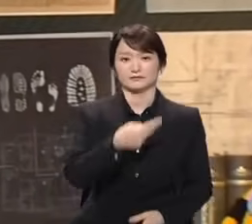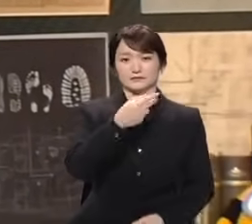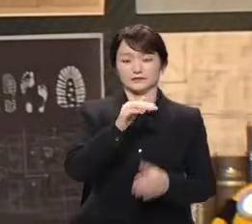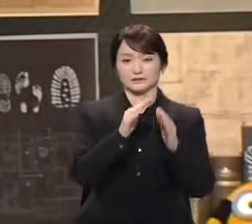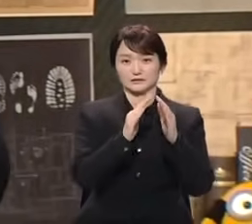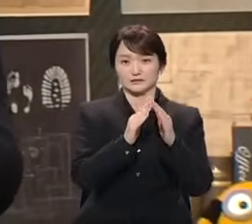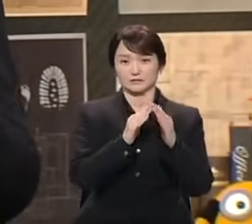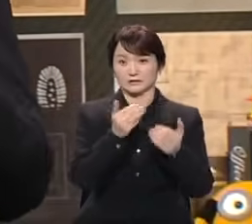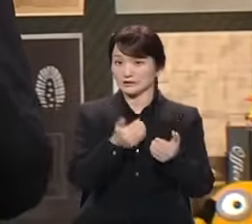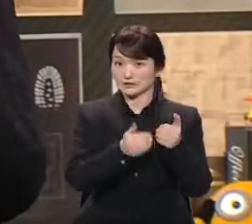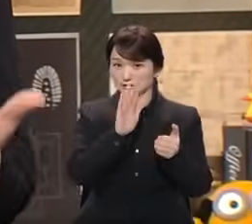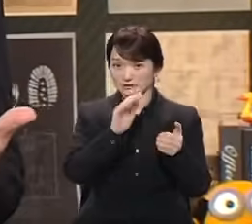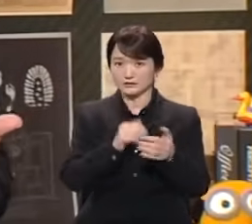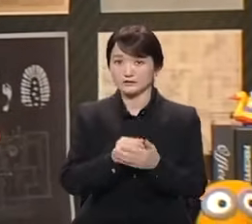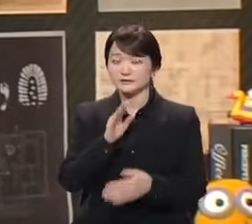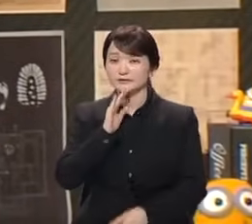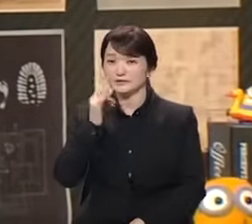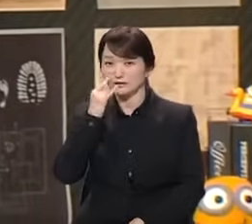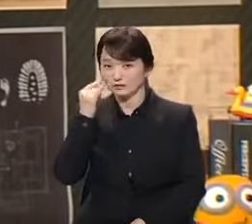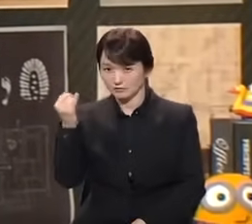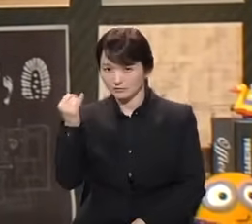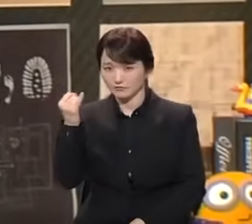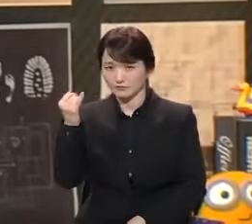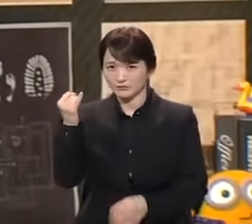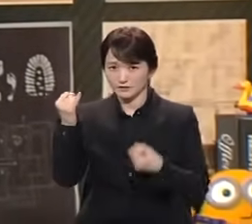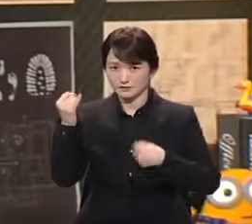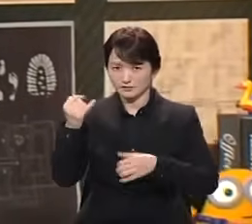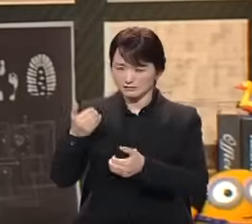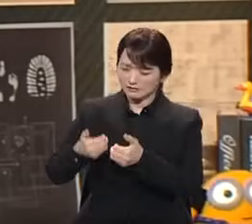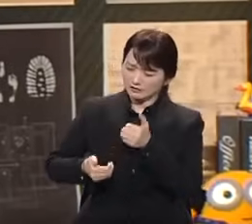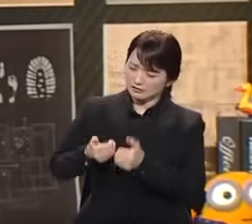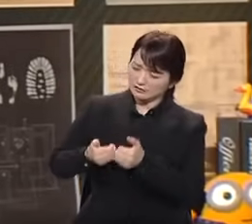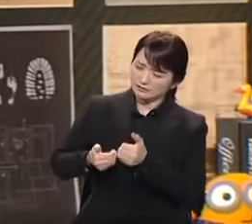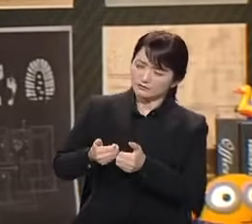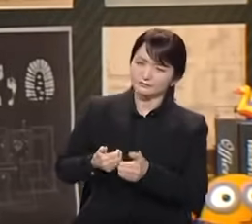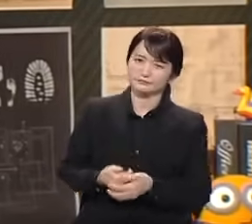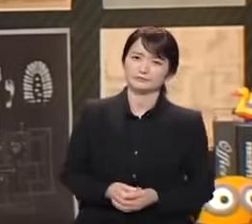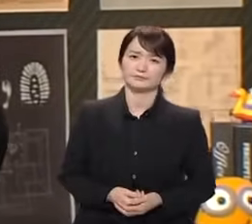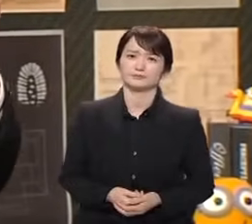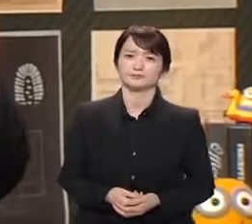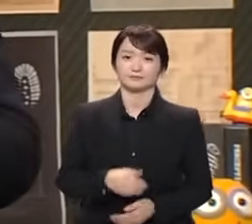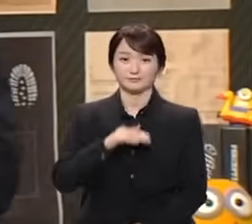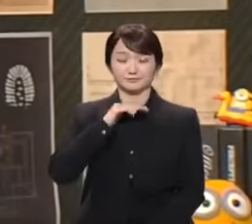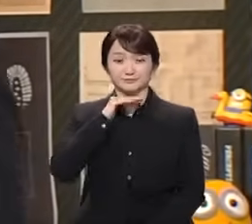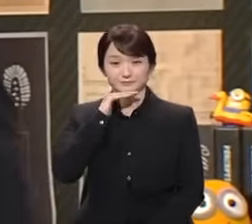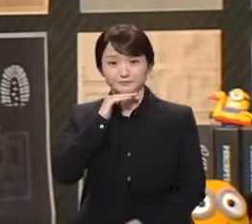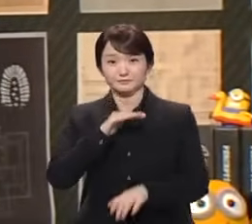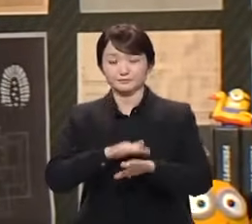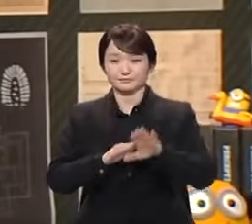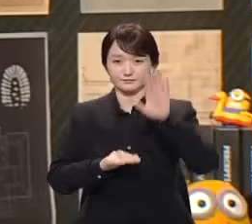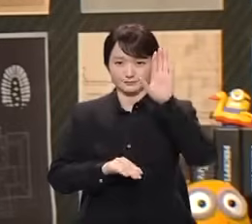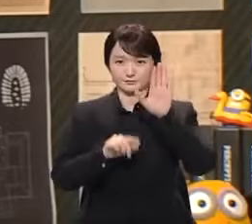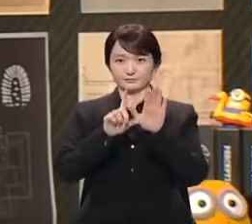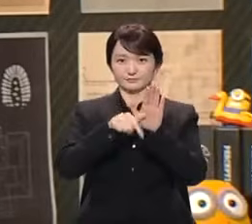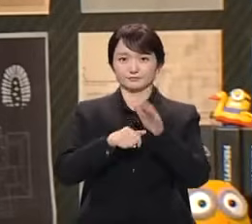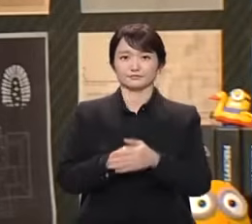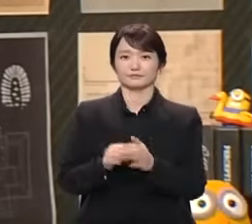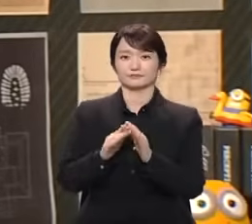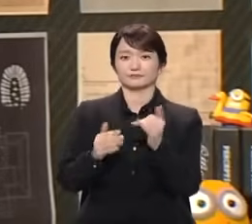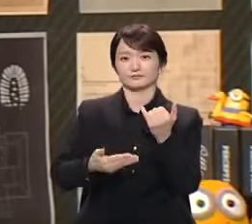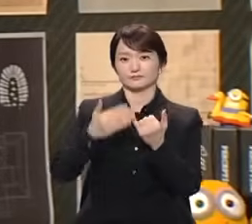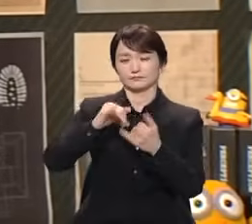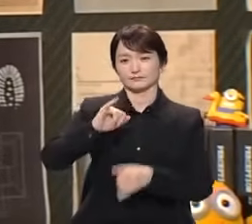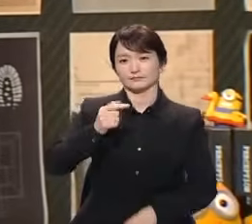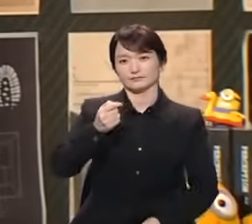아닌 친정, 그것도 친정엄마와의 갈등. 예사롭지 않은 제보인데요. 자, 기다리고 기다리셨던 부처 핸즈업타임 유튜브